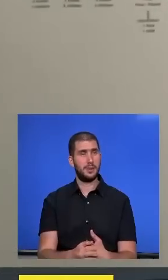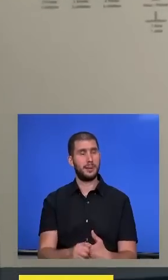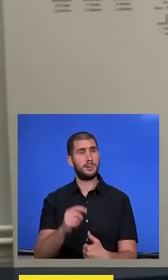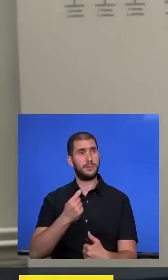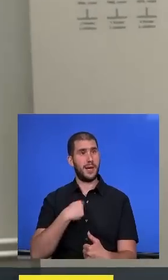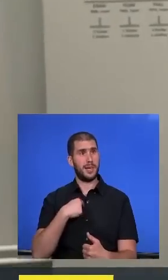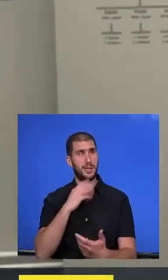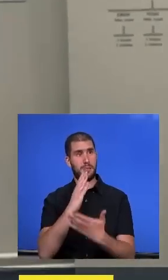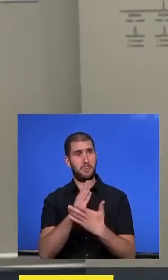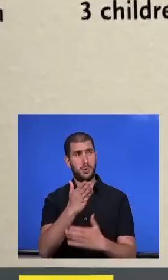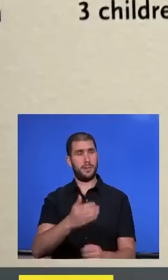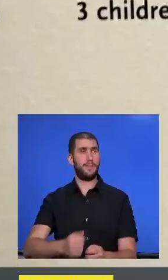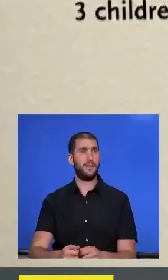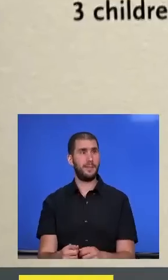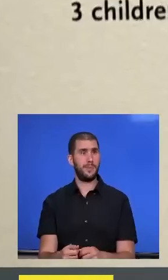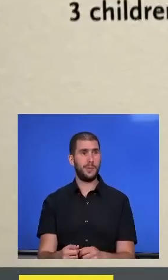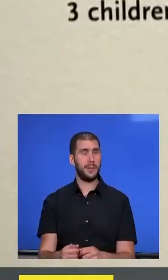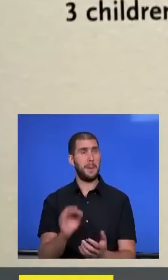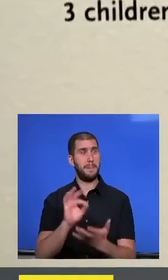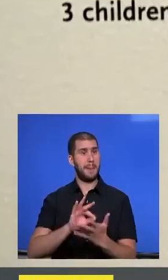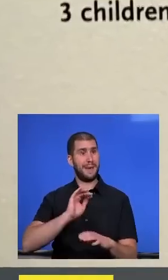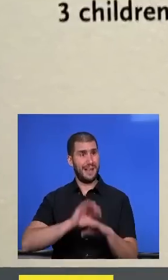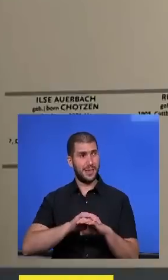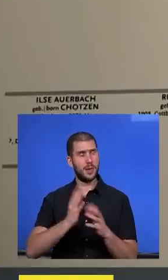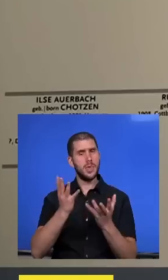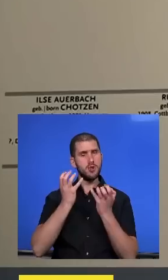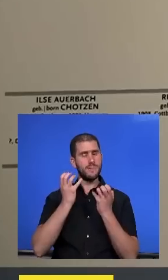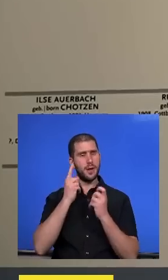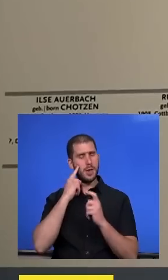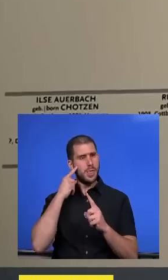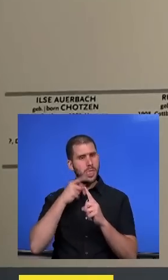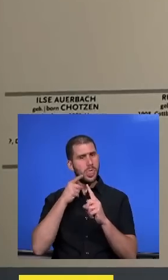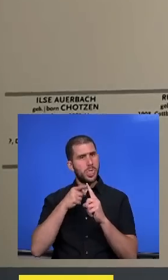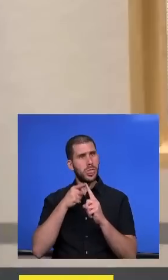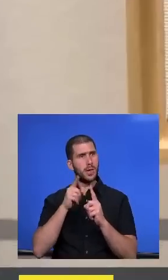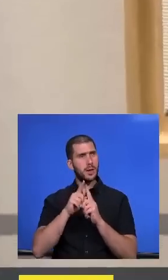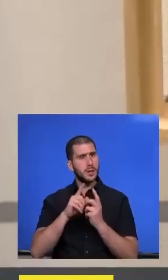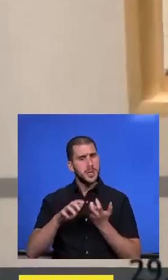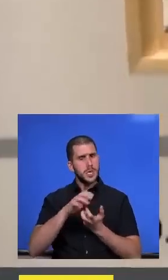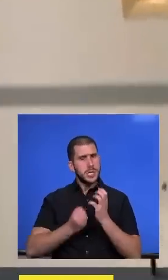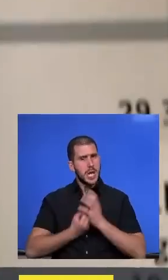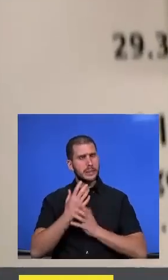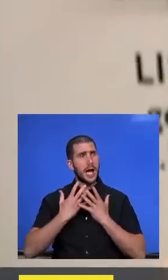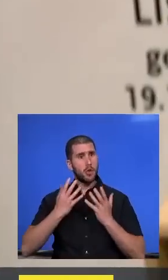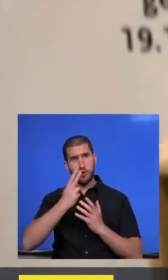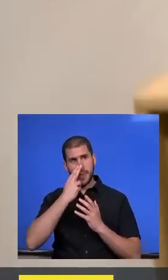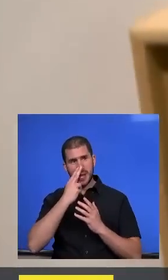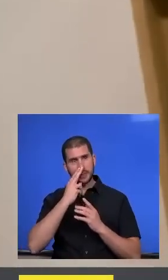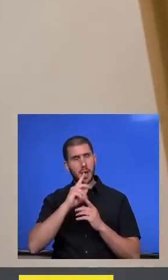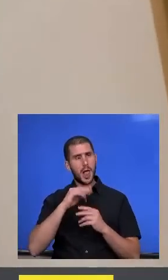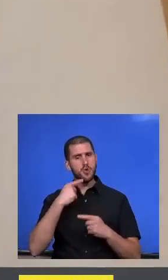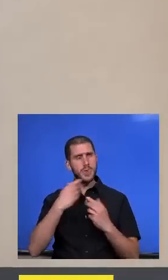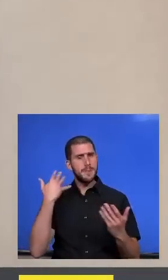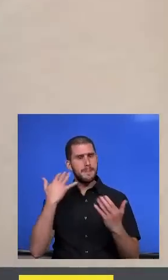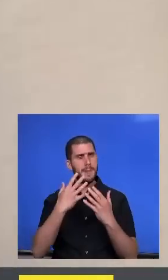and I am here. מהרגע שגילתה נשאבה, לא הניחה, החלה בבולמוס יצירה אדיר שאולי מנסה לחפות על השנים